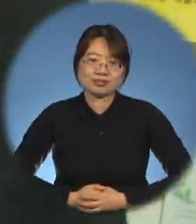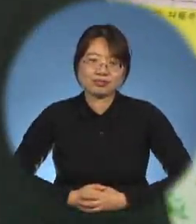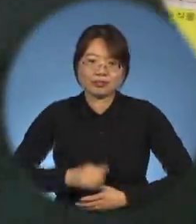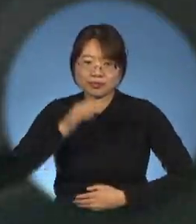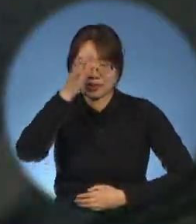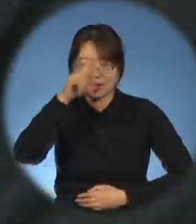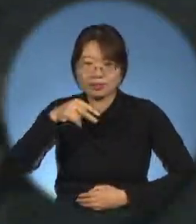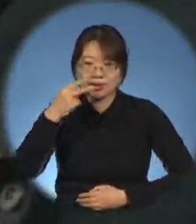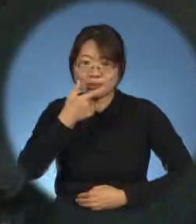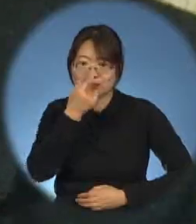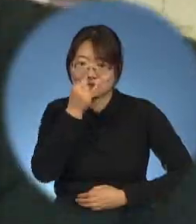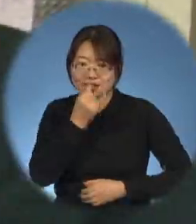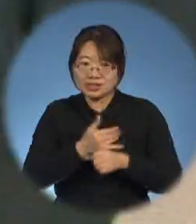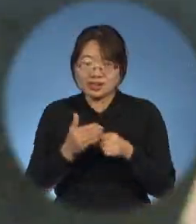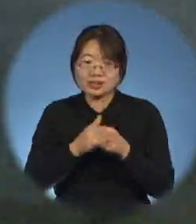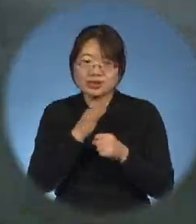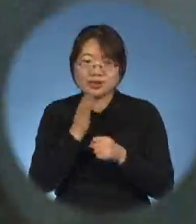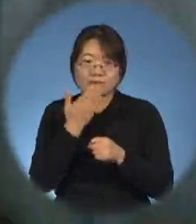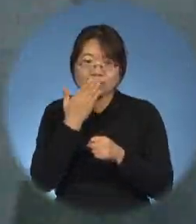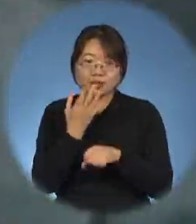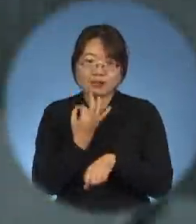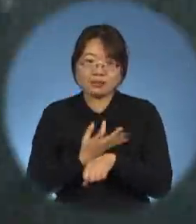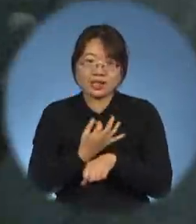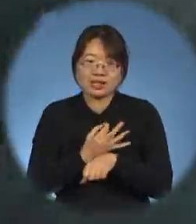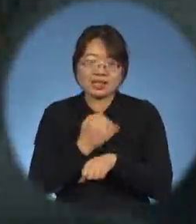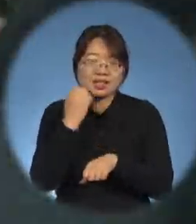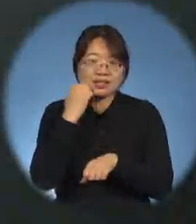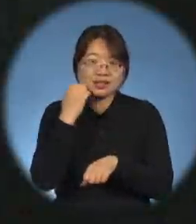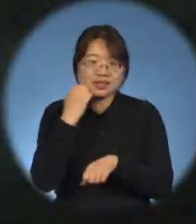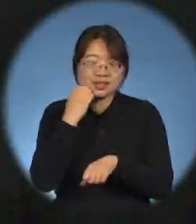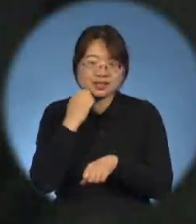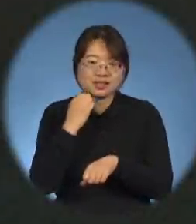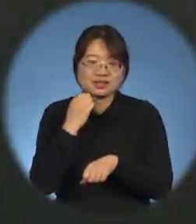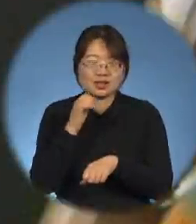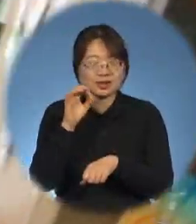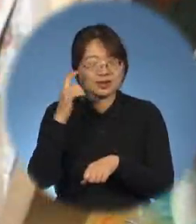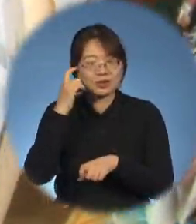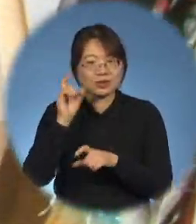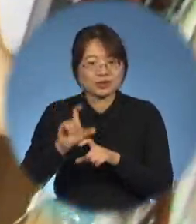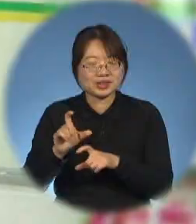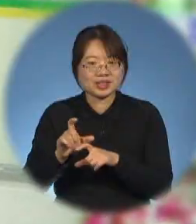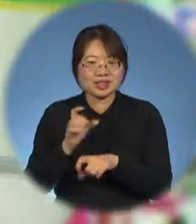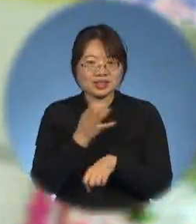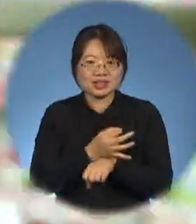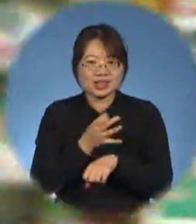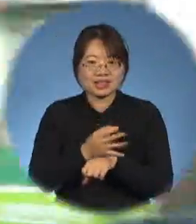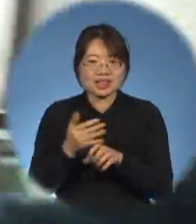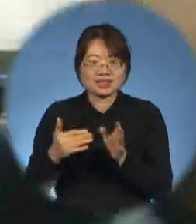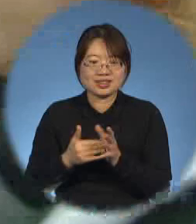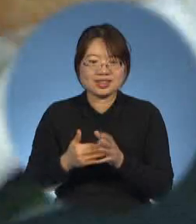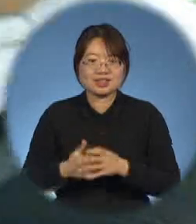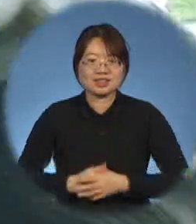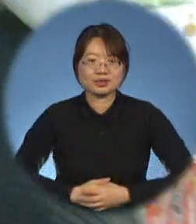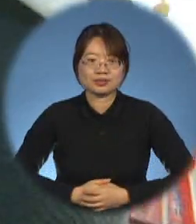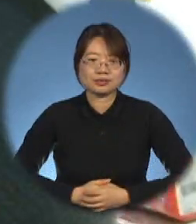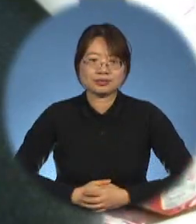라면으로 모자라 노인들이 먹기 편한 간식거리 까지 고심해서 구입하는 데 요 예